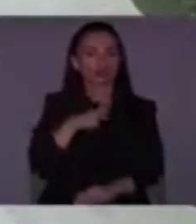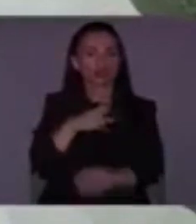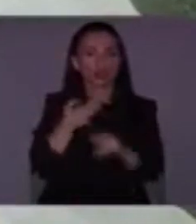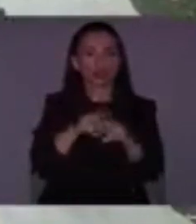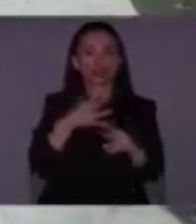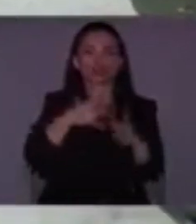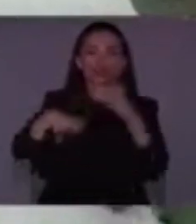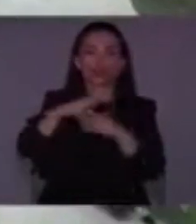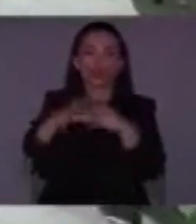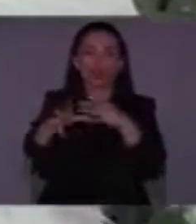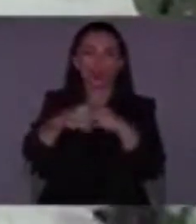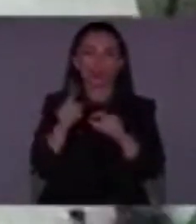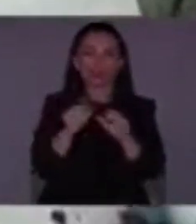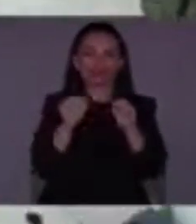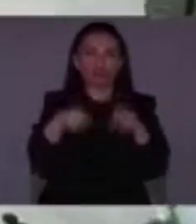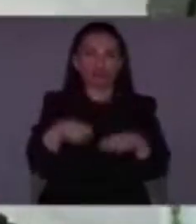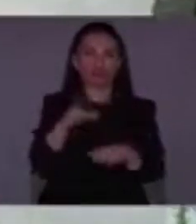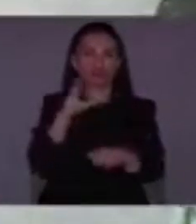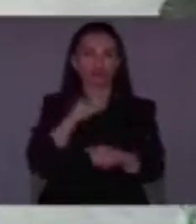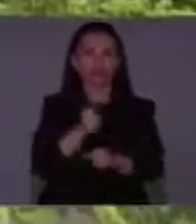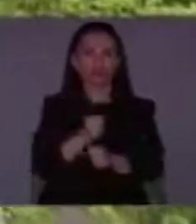ეს ჩვენ ყველამ ერთად შევძელით.